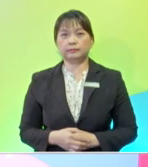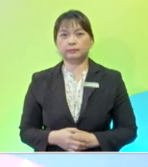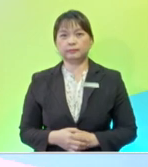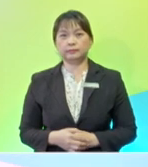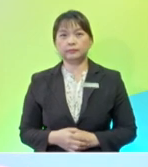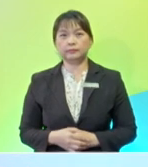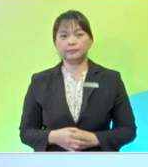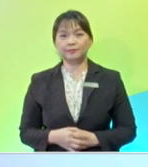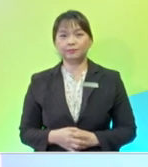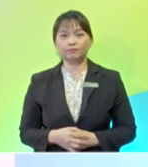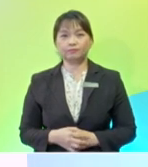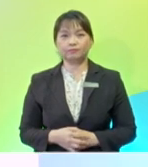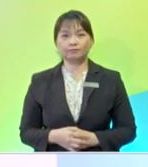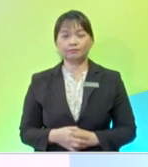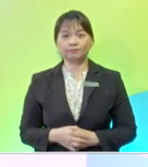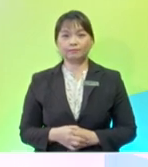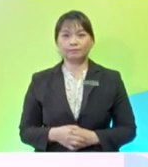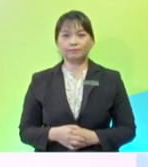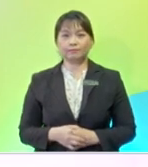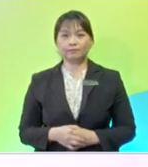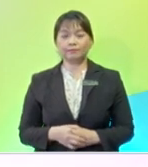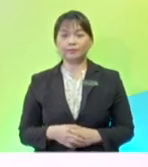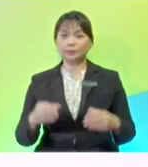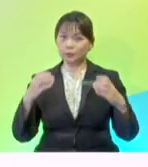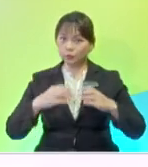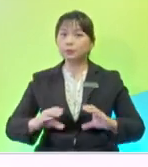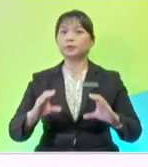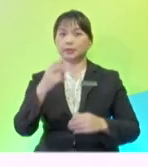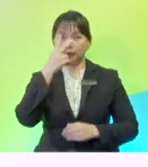manfaatnya Coba tengok gambar kedua